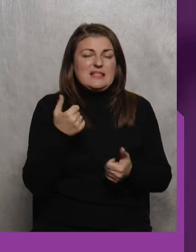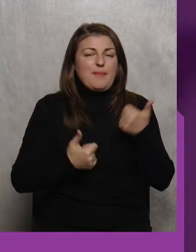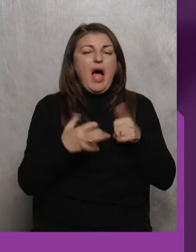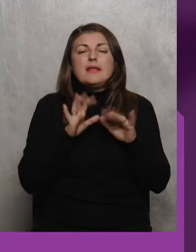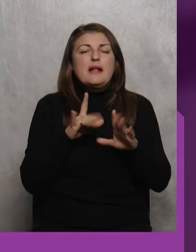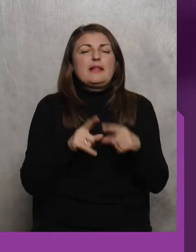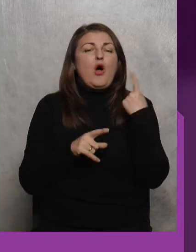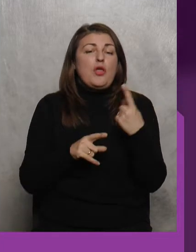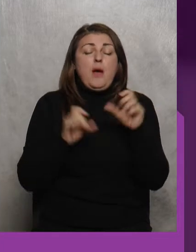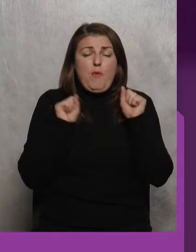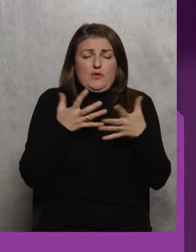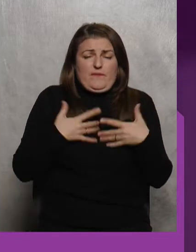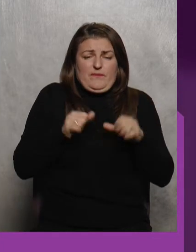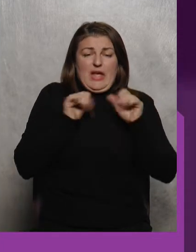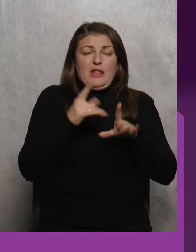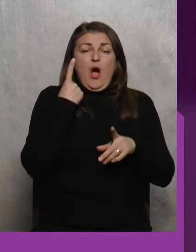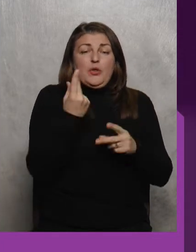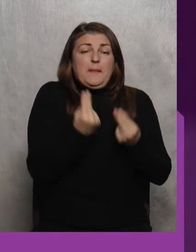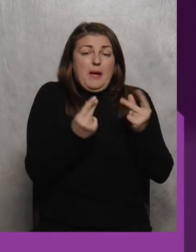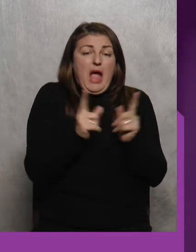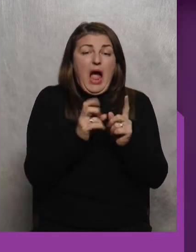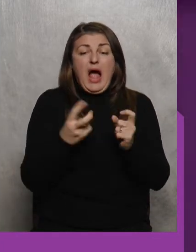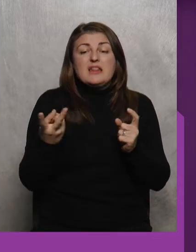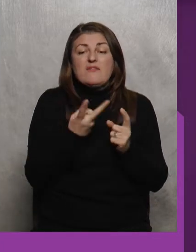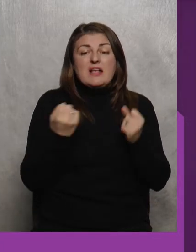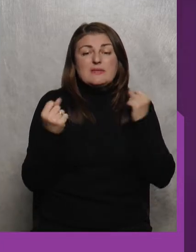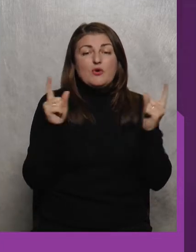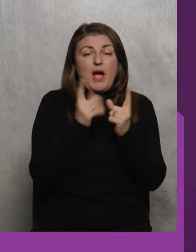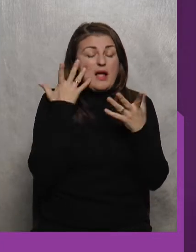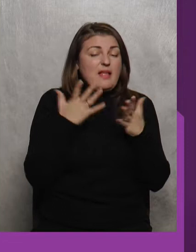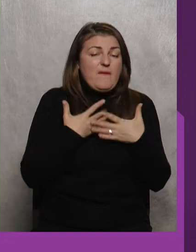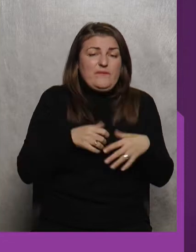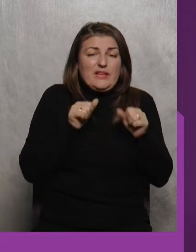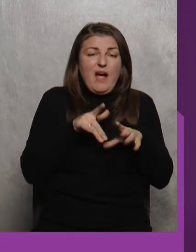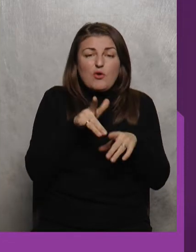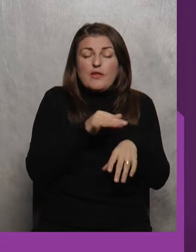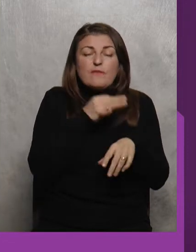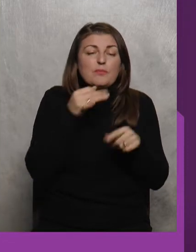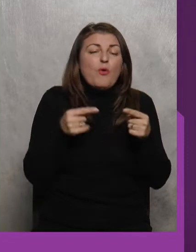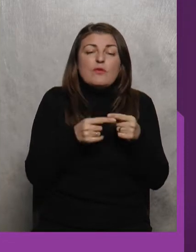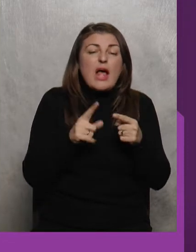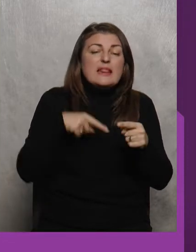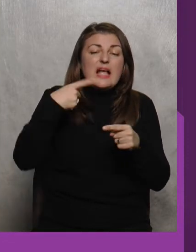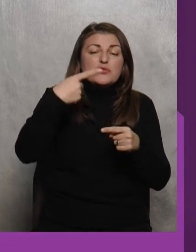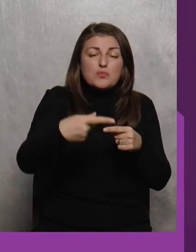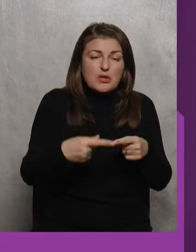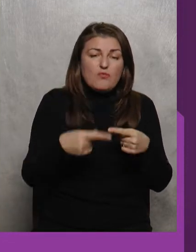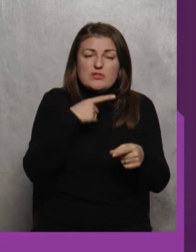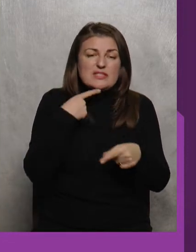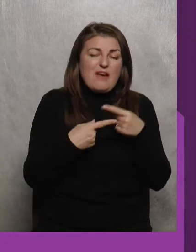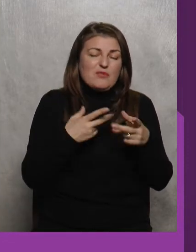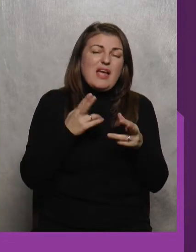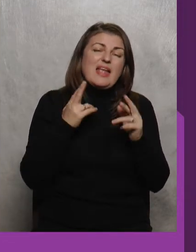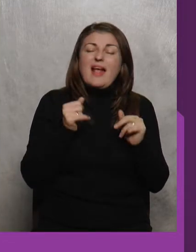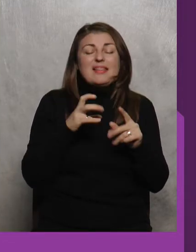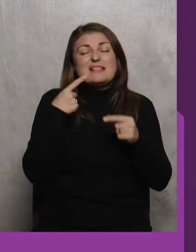один поєдинок. Можна викластись на один поєдинок, і 2 спортсмени, коли викладаються, то вони, відповідно, в наступних колах завжди, ну